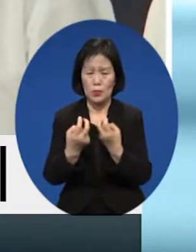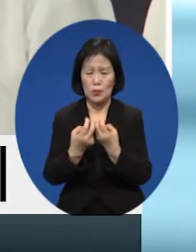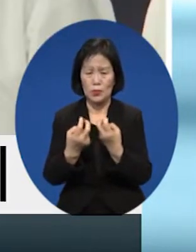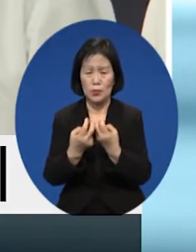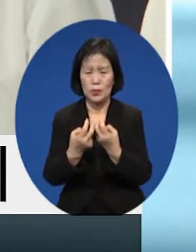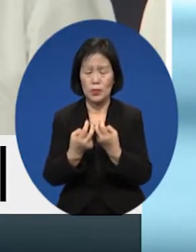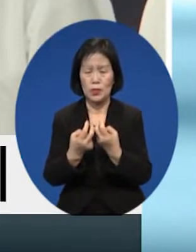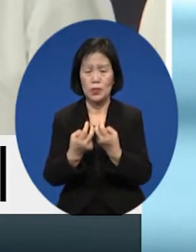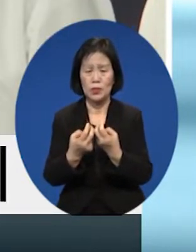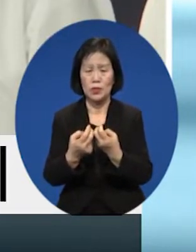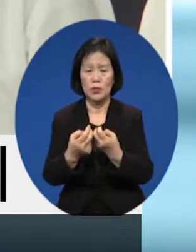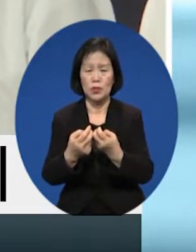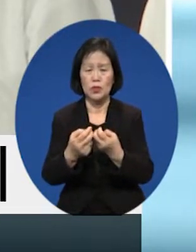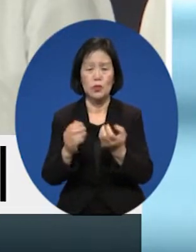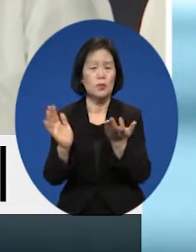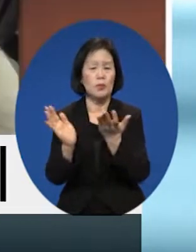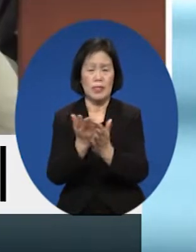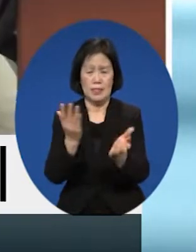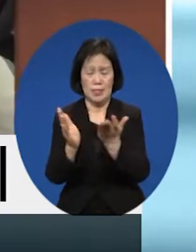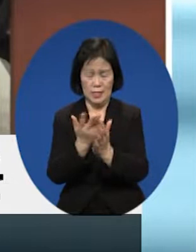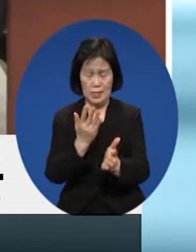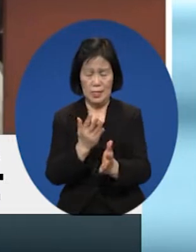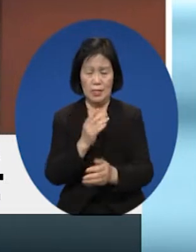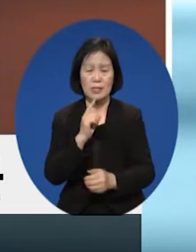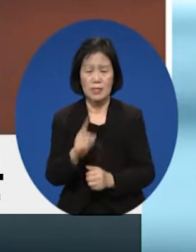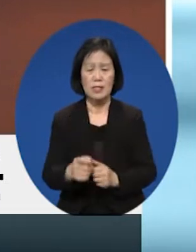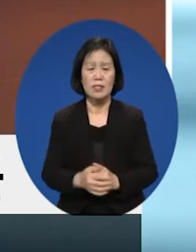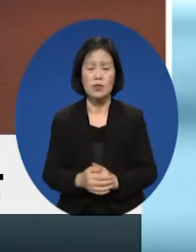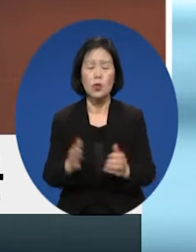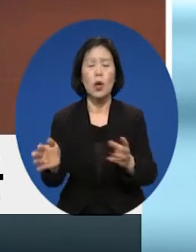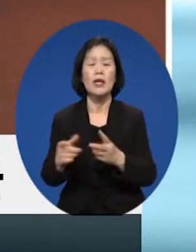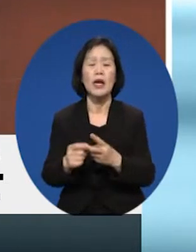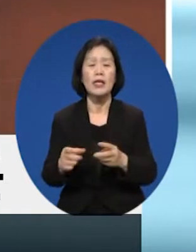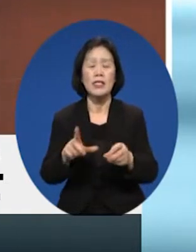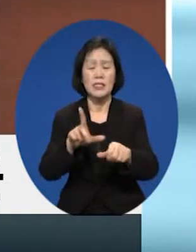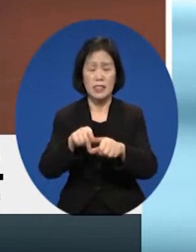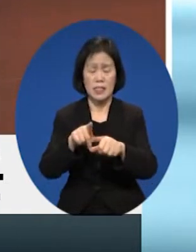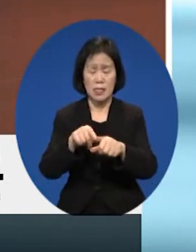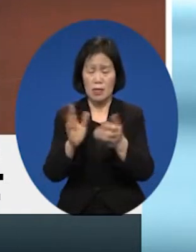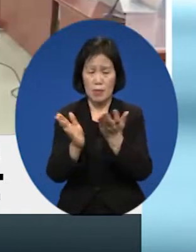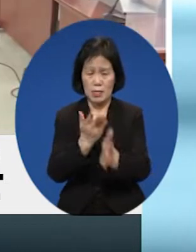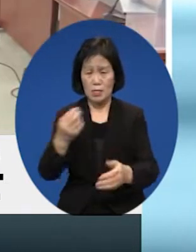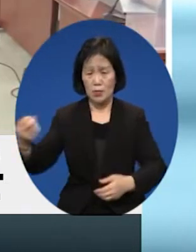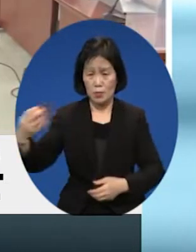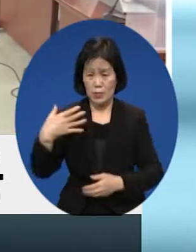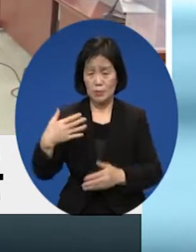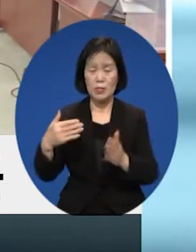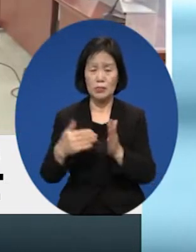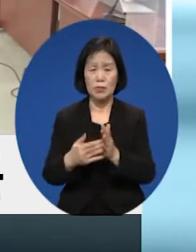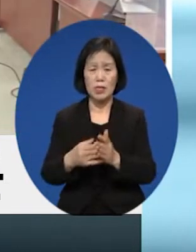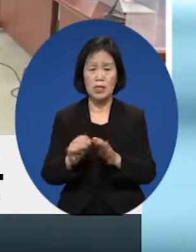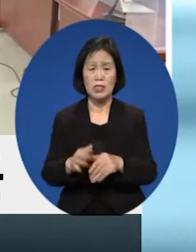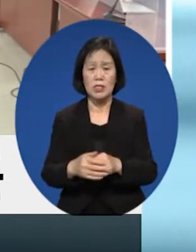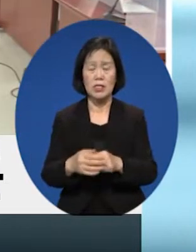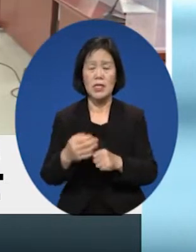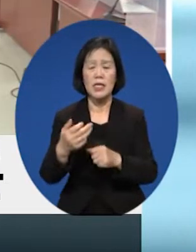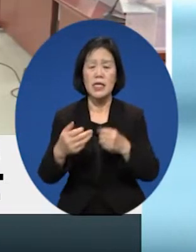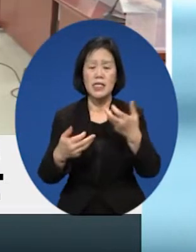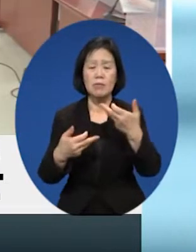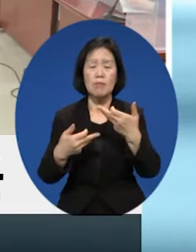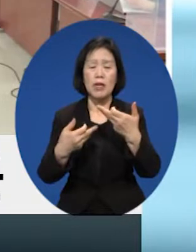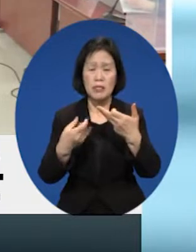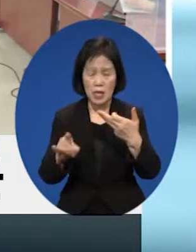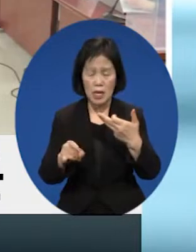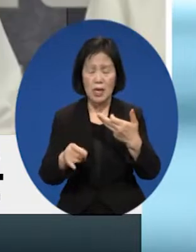다 부적절하다고 얘기하시는 분들이 다수거든요. 그리고 또 한 가지, 이게 시기적으로 부적절하다고 하시는데, 이거는 18대도 있었고 19대에도